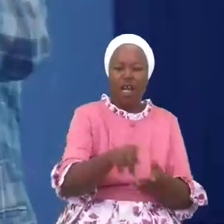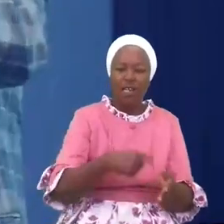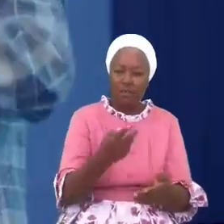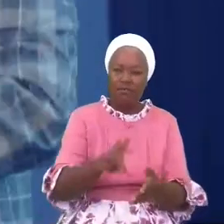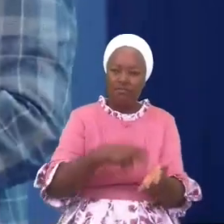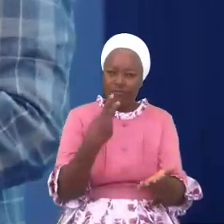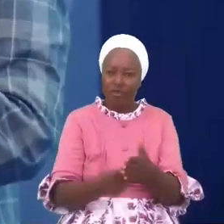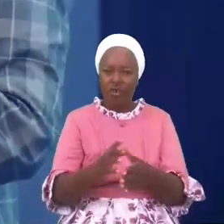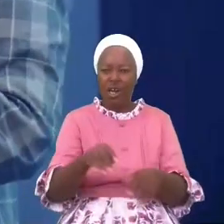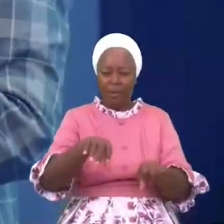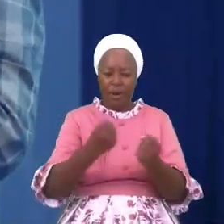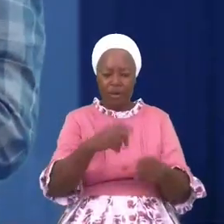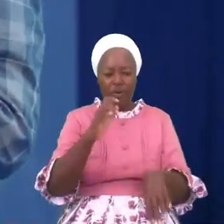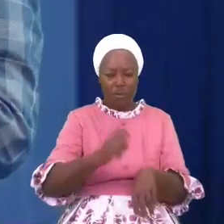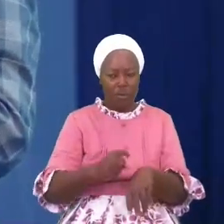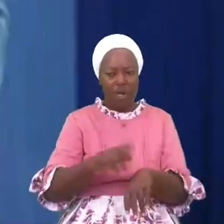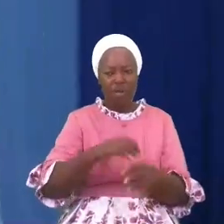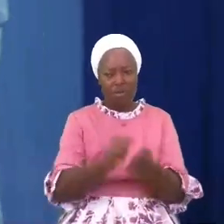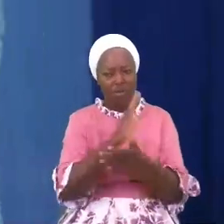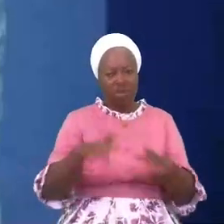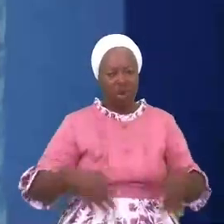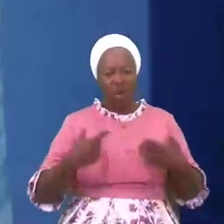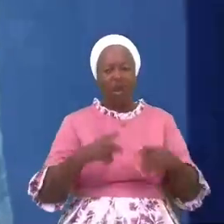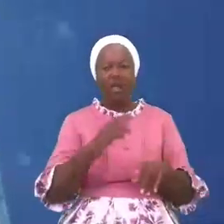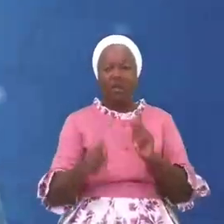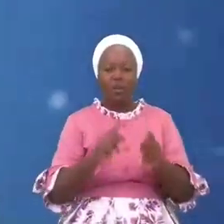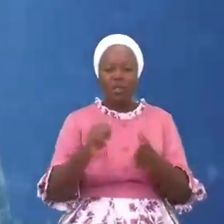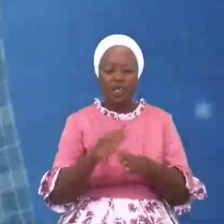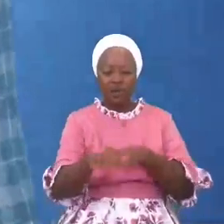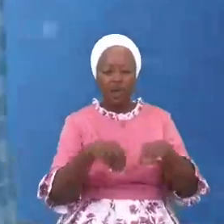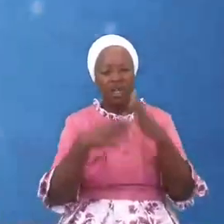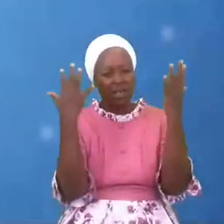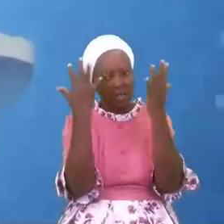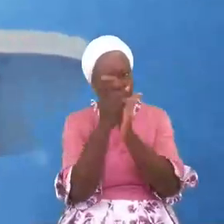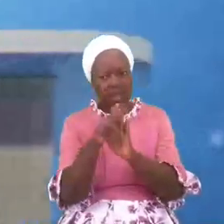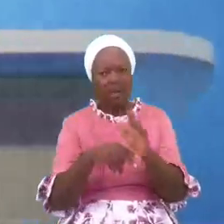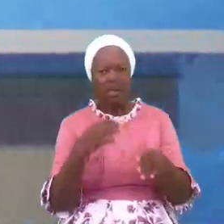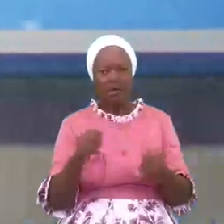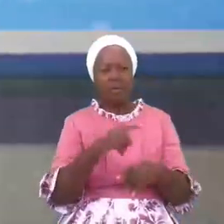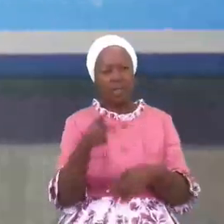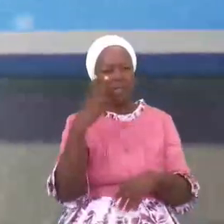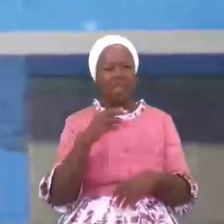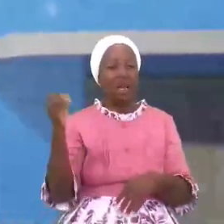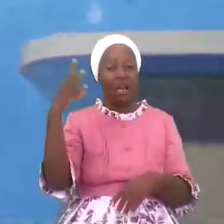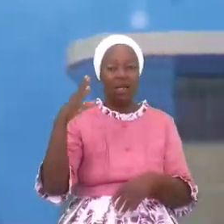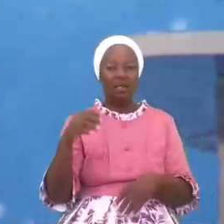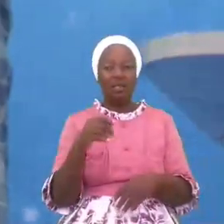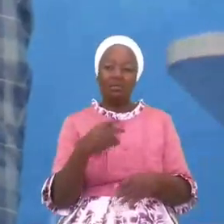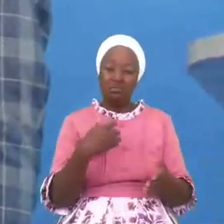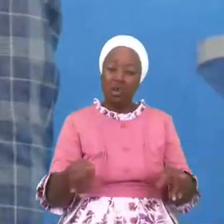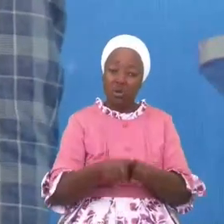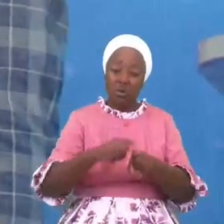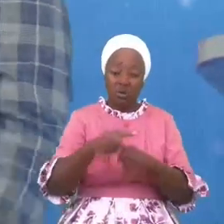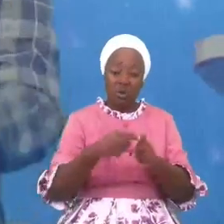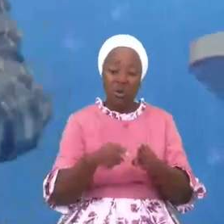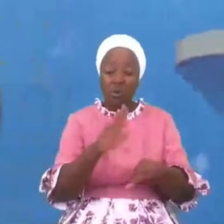vie. Le peuple qui marchait dans les ténèbres voit une grande lumière. Même quand tu marches dans les